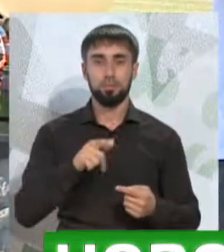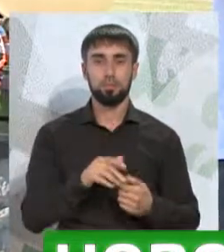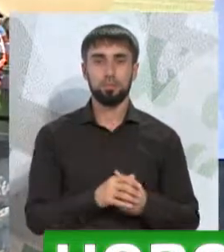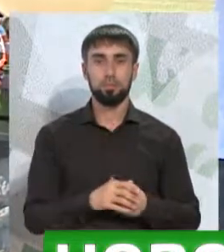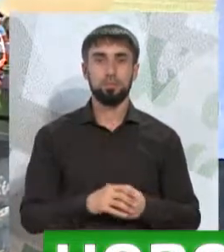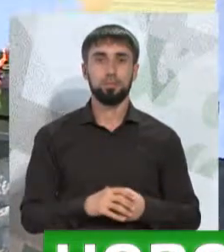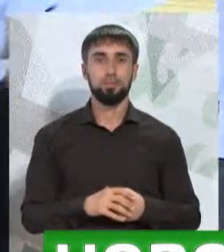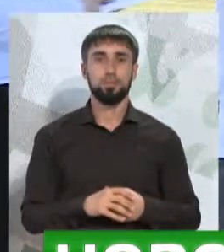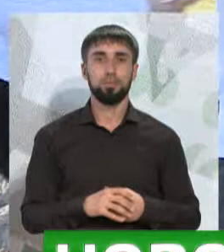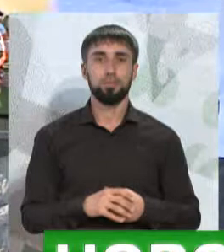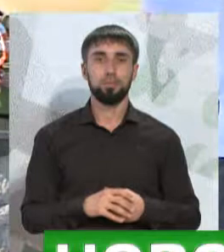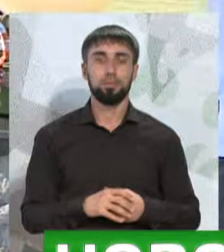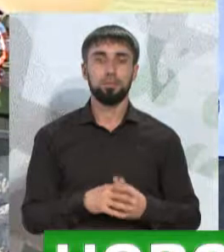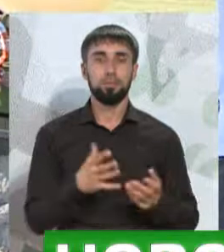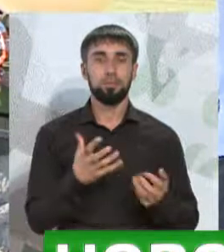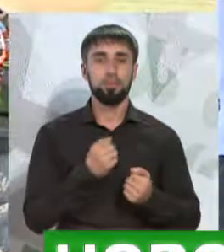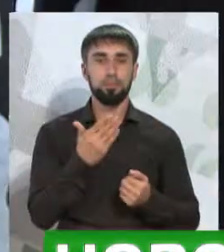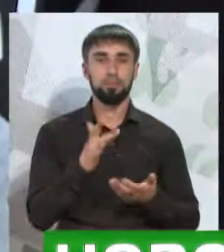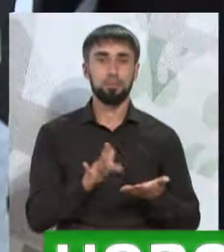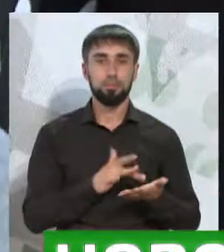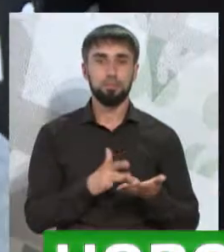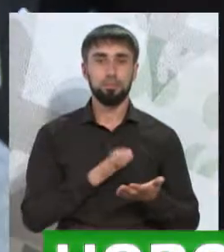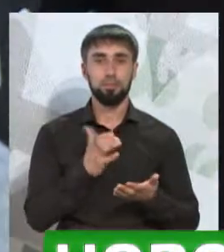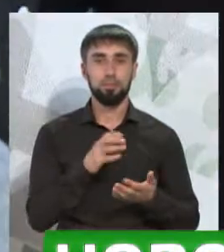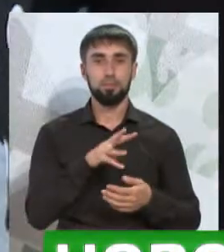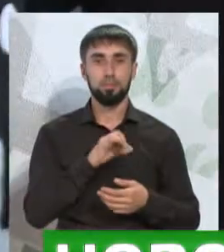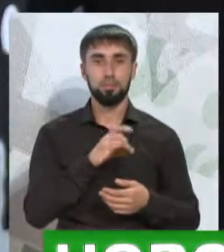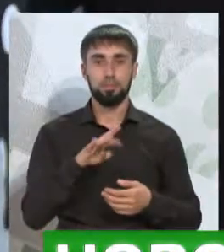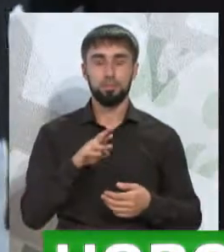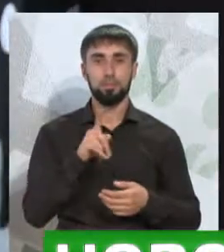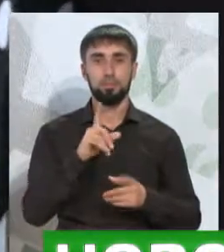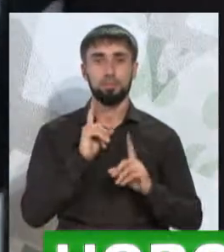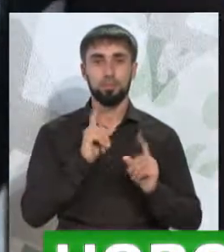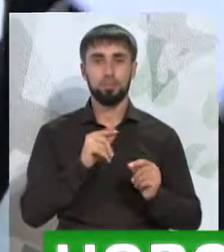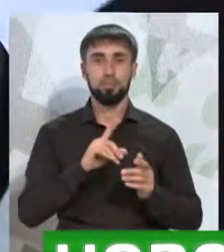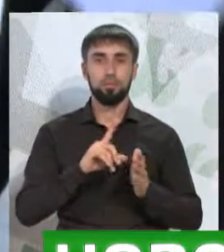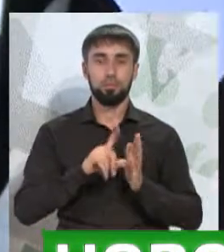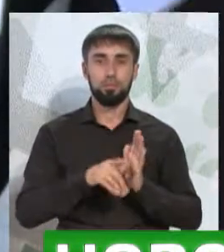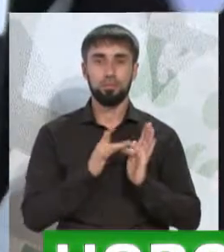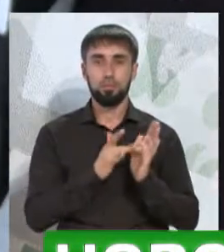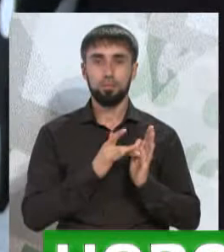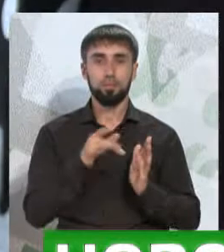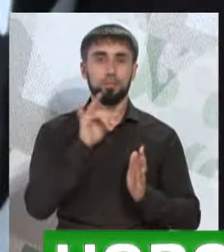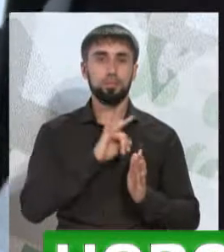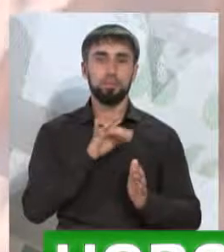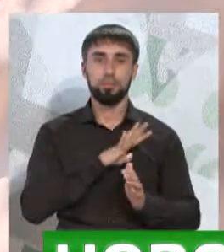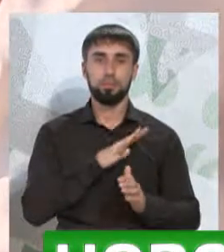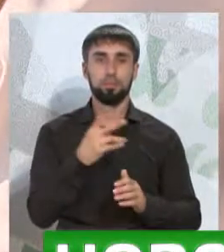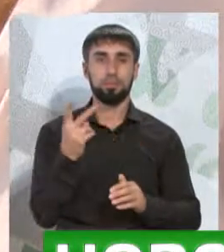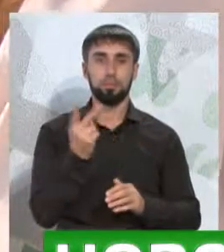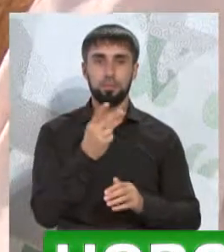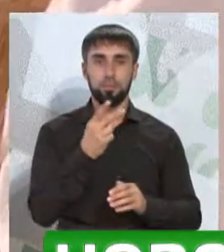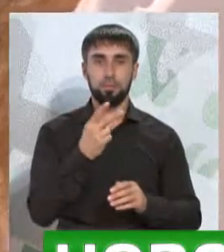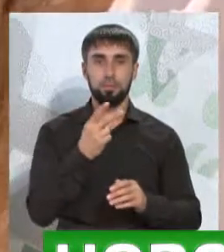и один победитель. Взяв свои листочки с миссией, они отправляются в долгое путешествие во времена Второй мировой войны.